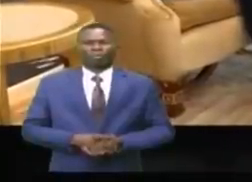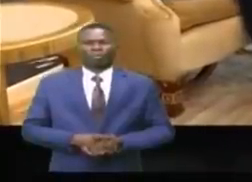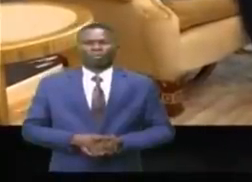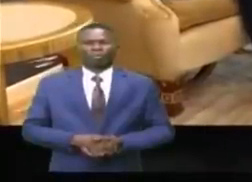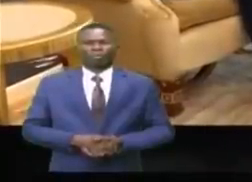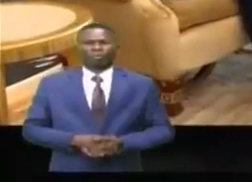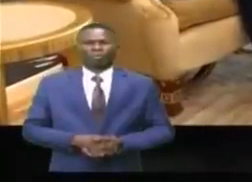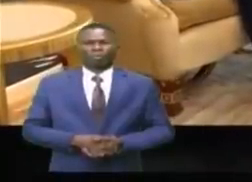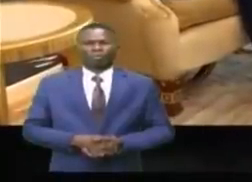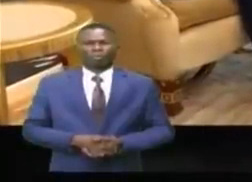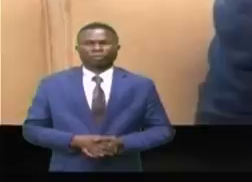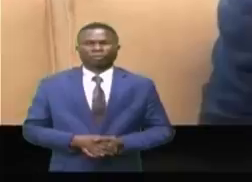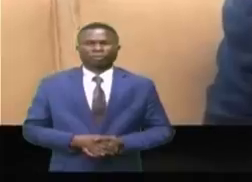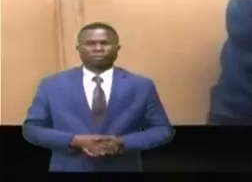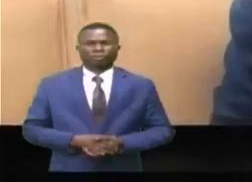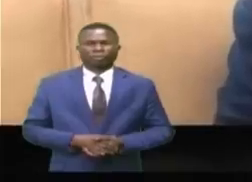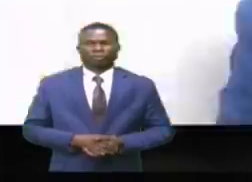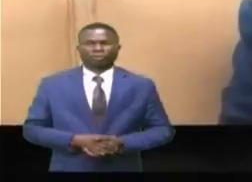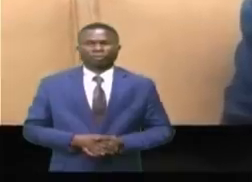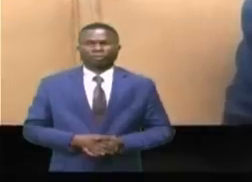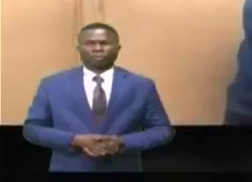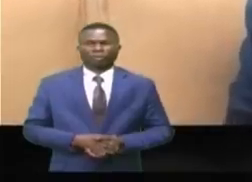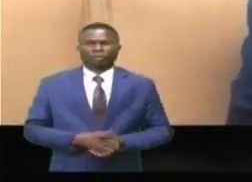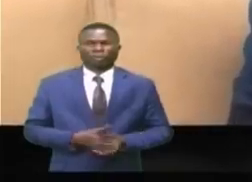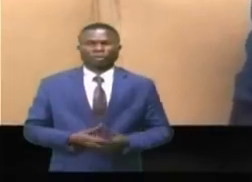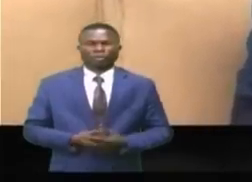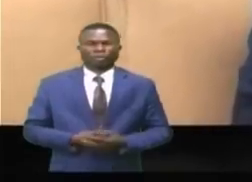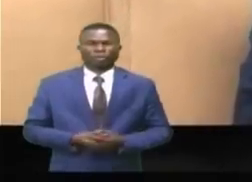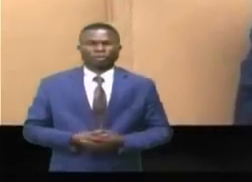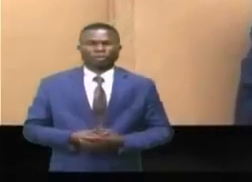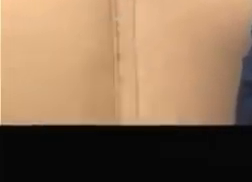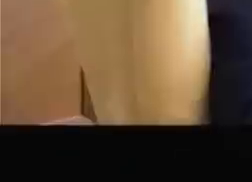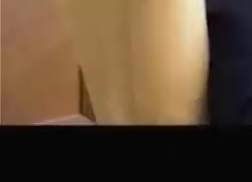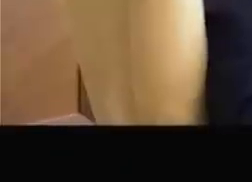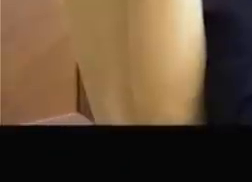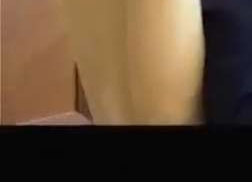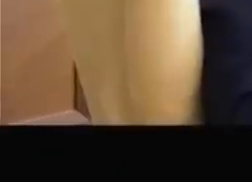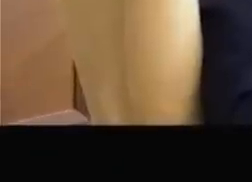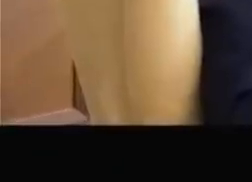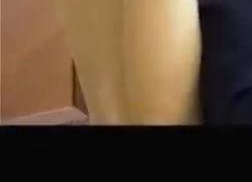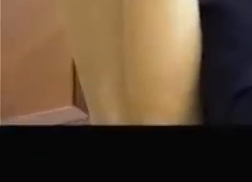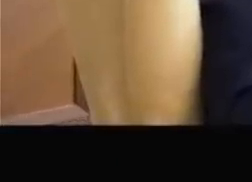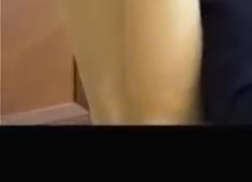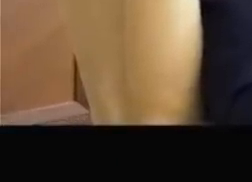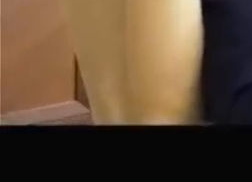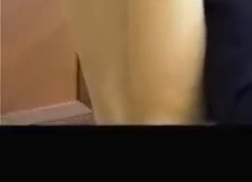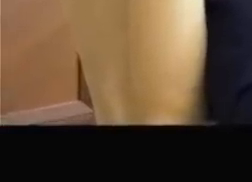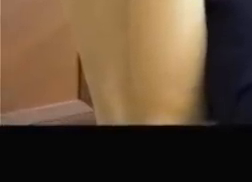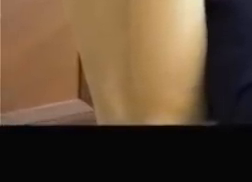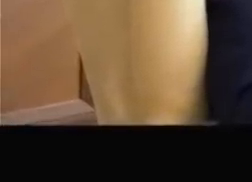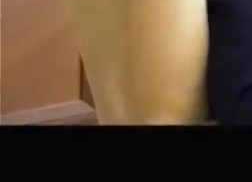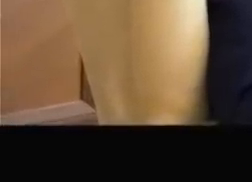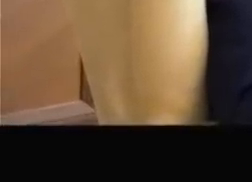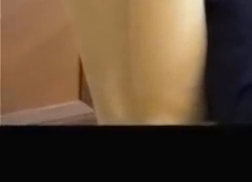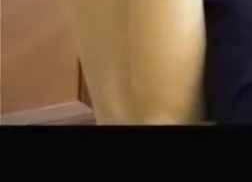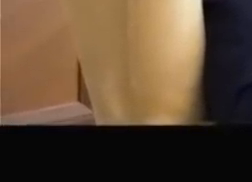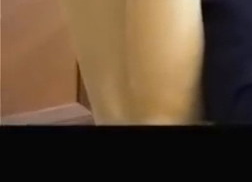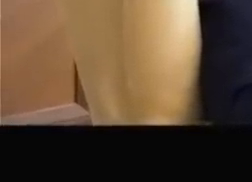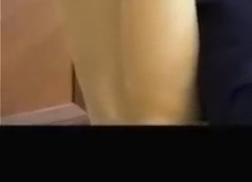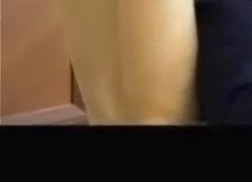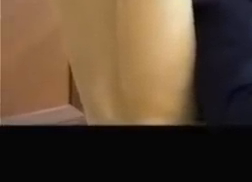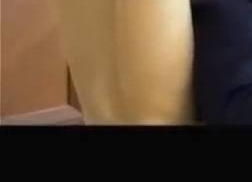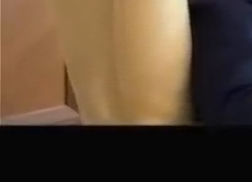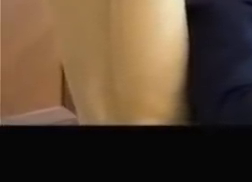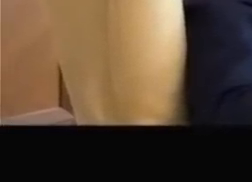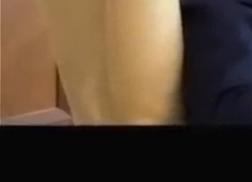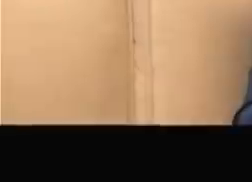Accueillir au premier semestre 2024 une conférence internationale sur la justice internationale. L'annonce a été faite ce mardi 5 septembre